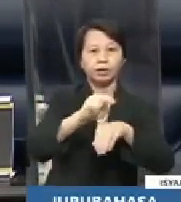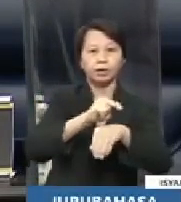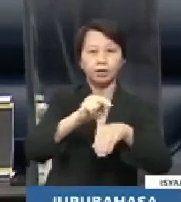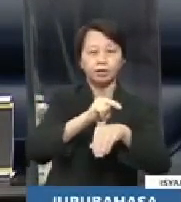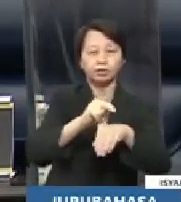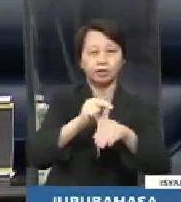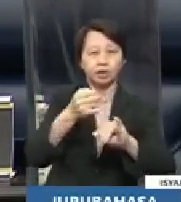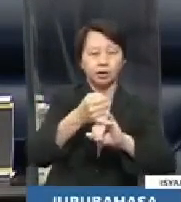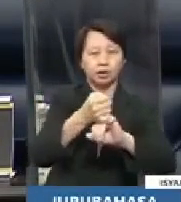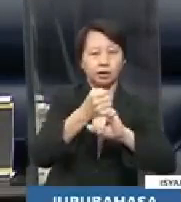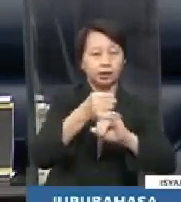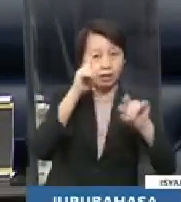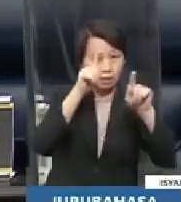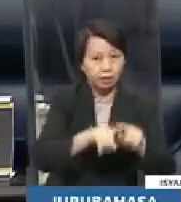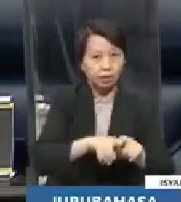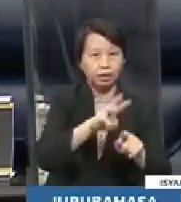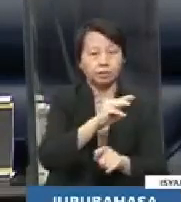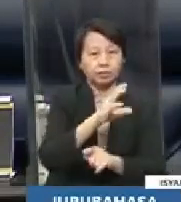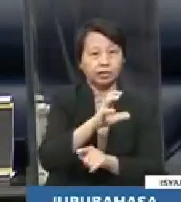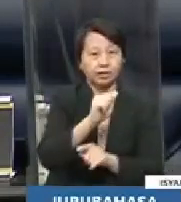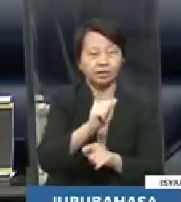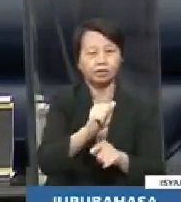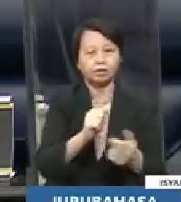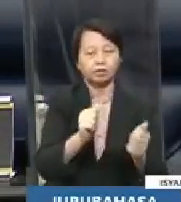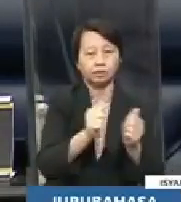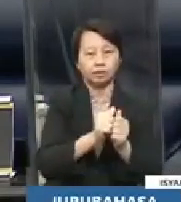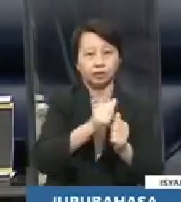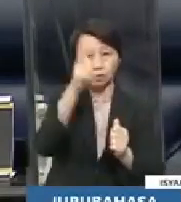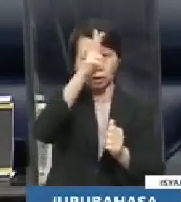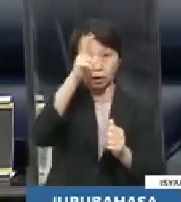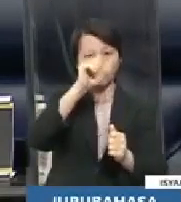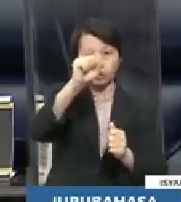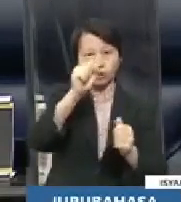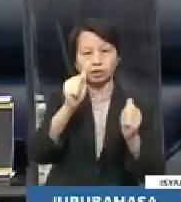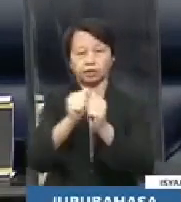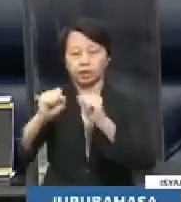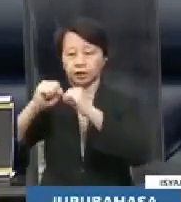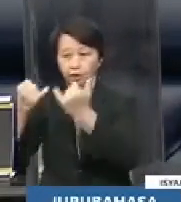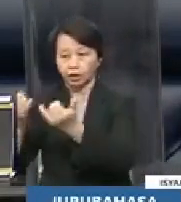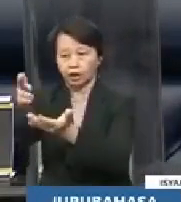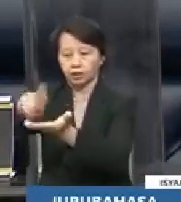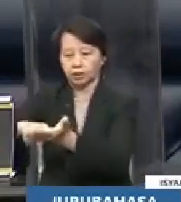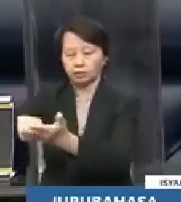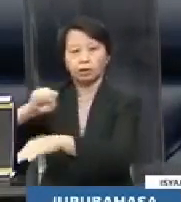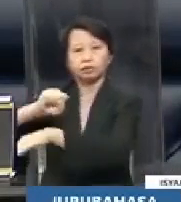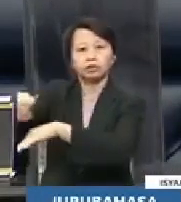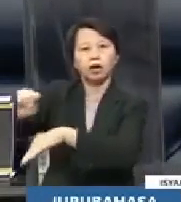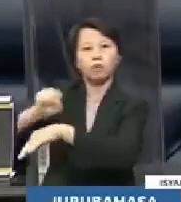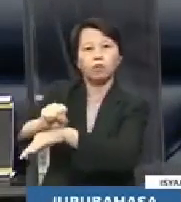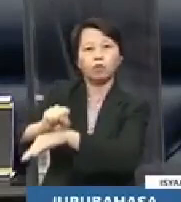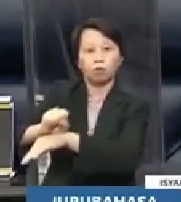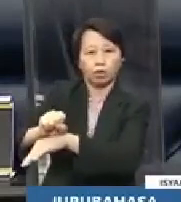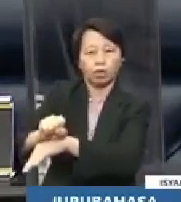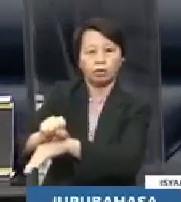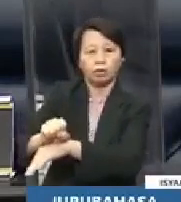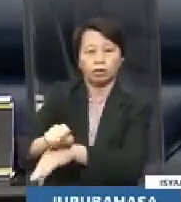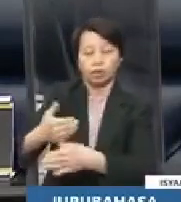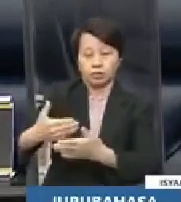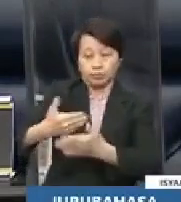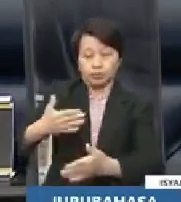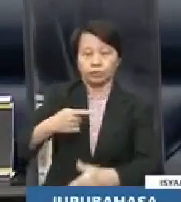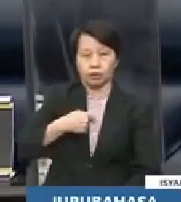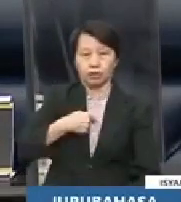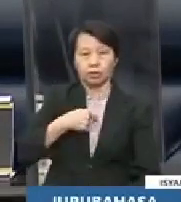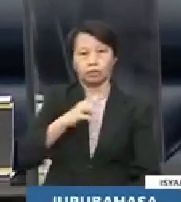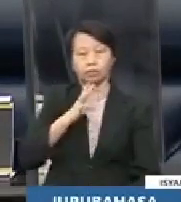conservation agreement NC dengan izin atau kerajaan Gis Abah dengan syari'at bedak tadi Singapura Sebelum saya memberikan